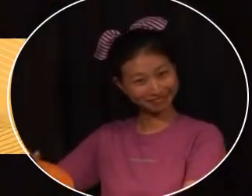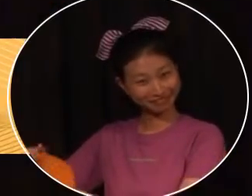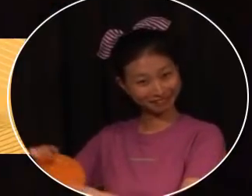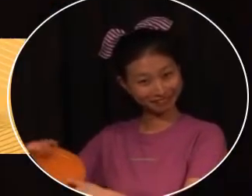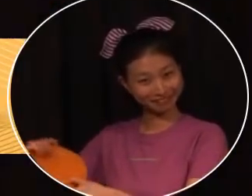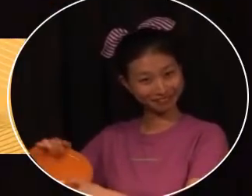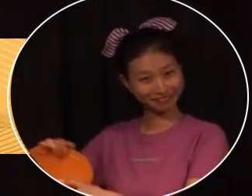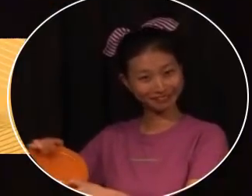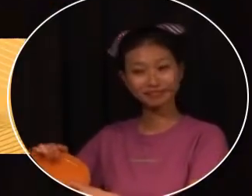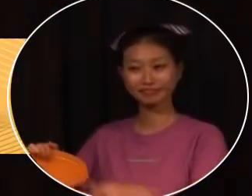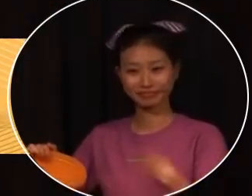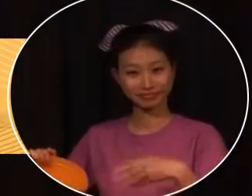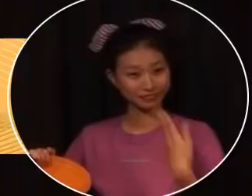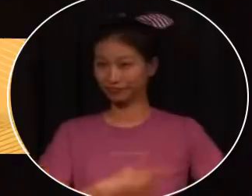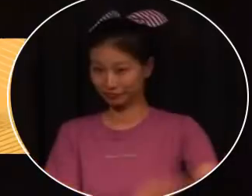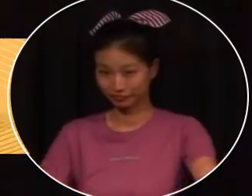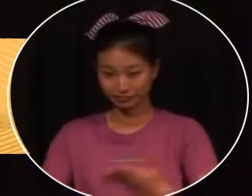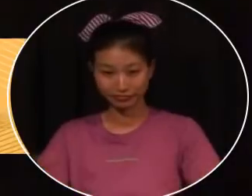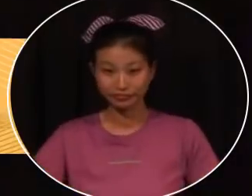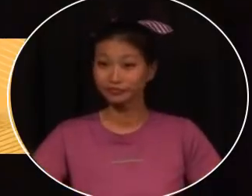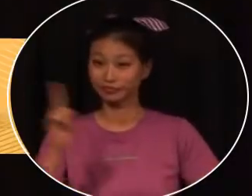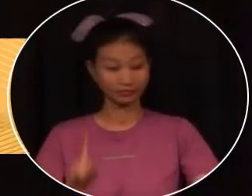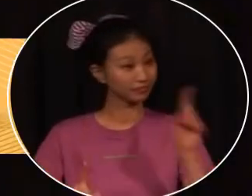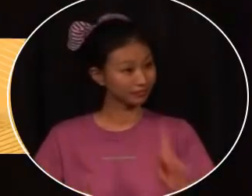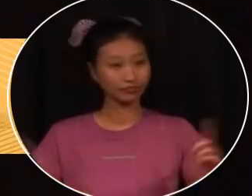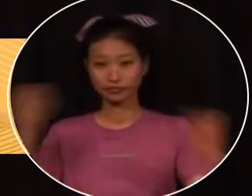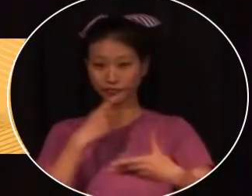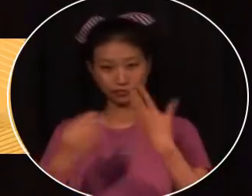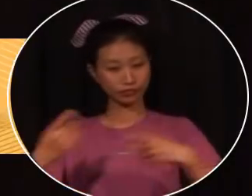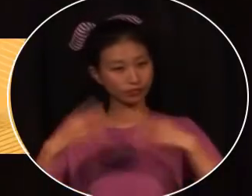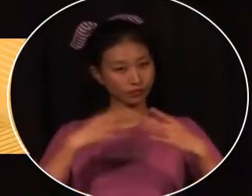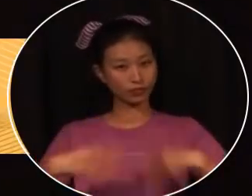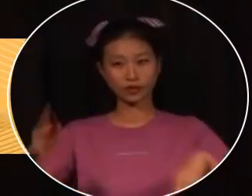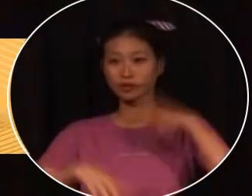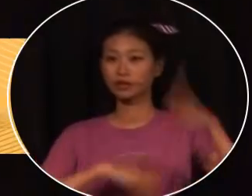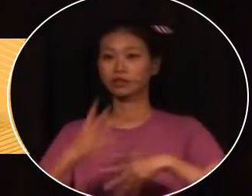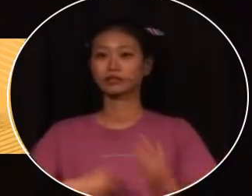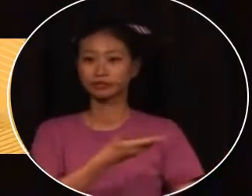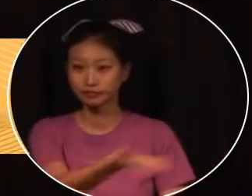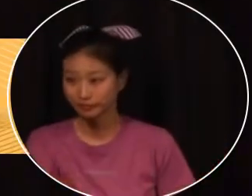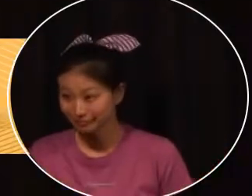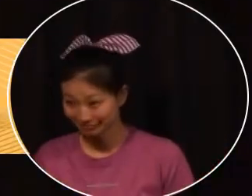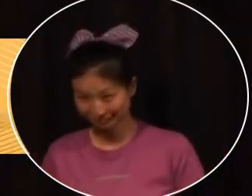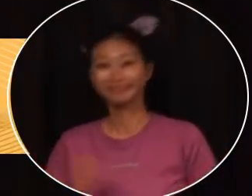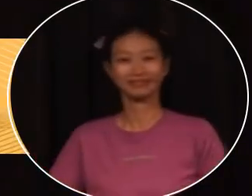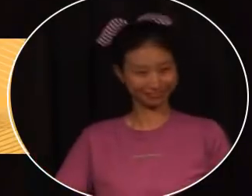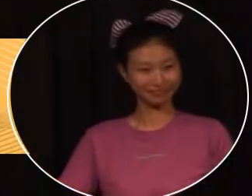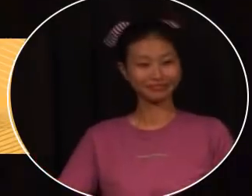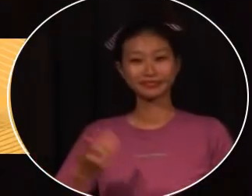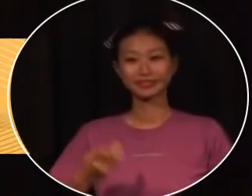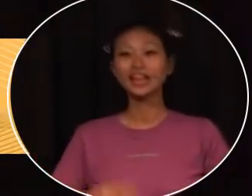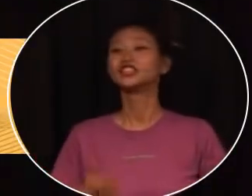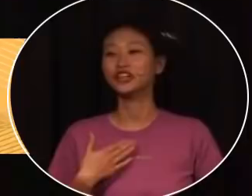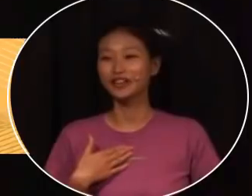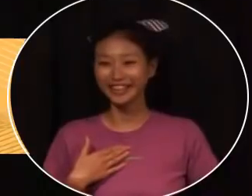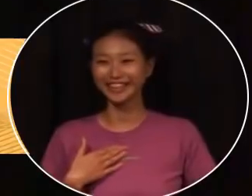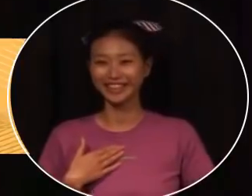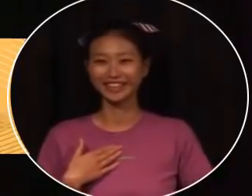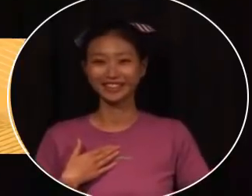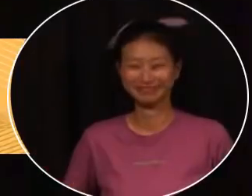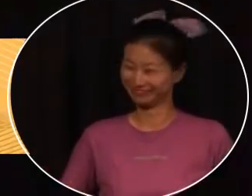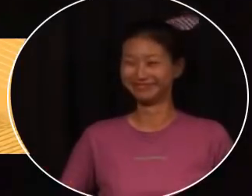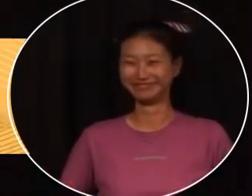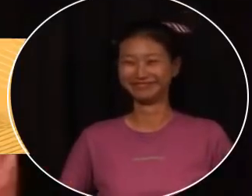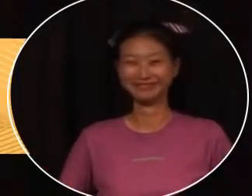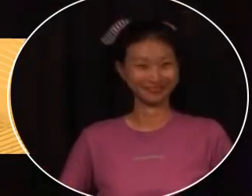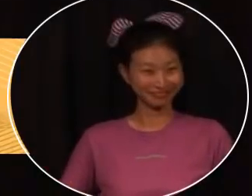千千万万的父母们会同意自己的子女做这种工作，毕竟现在民风也不是说开得多乱七八糟的。那如果说今天